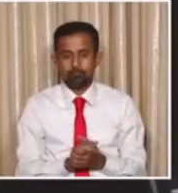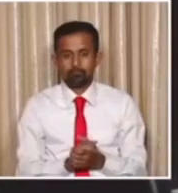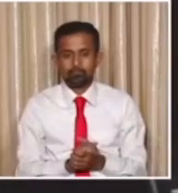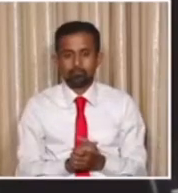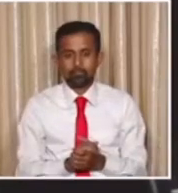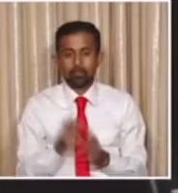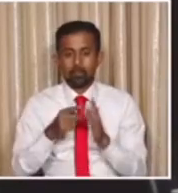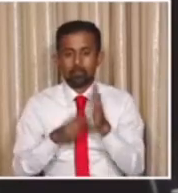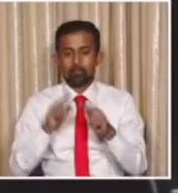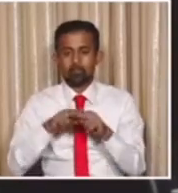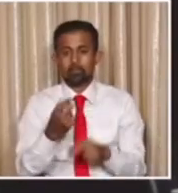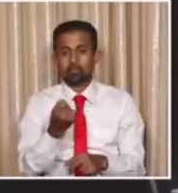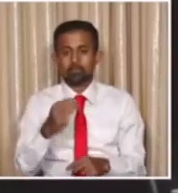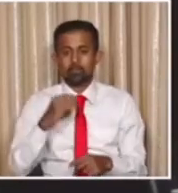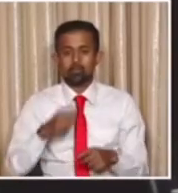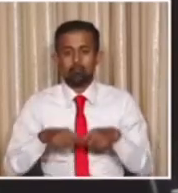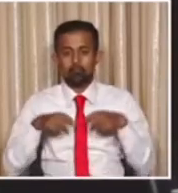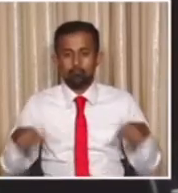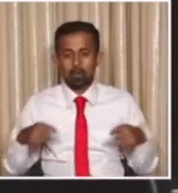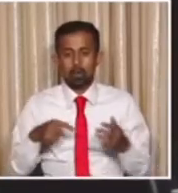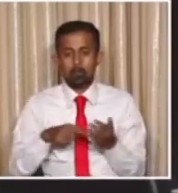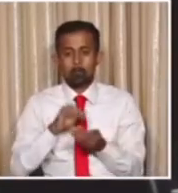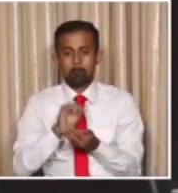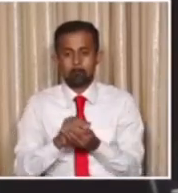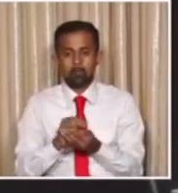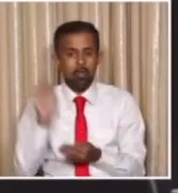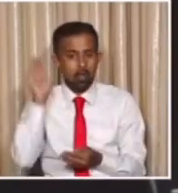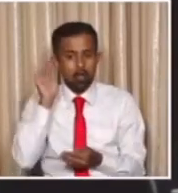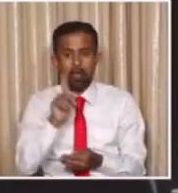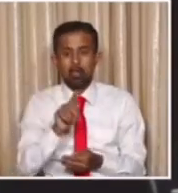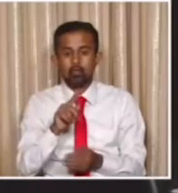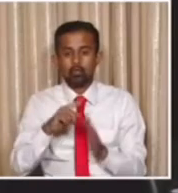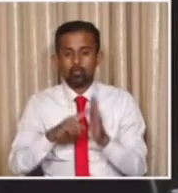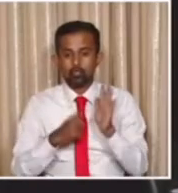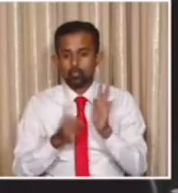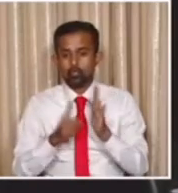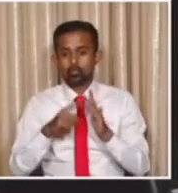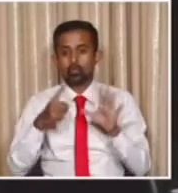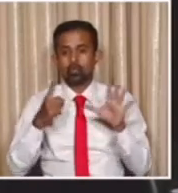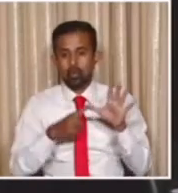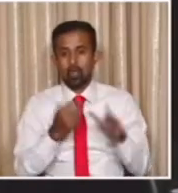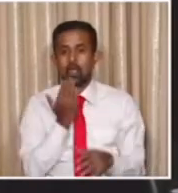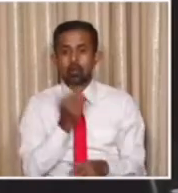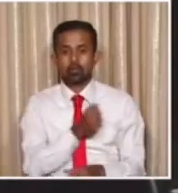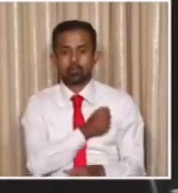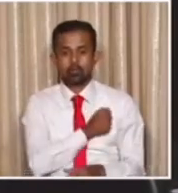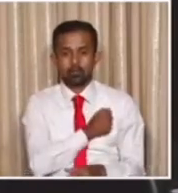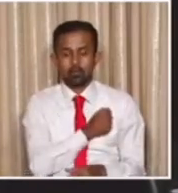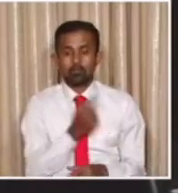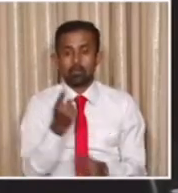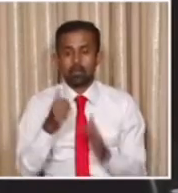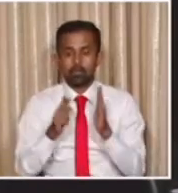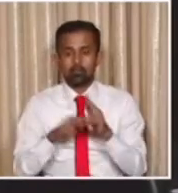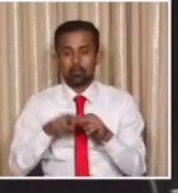මුල්‍ය අරමුදලෙන් දෙන සල්ලි ටික කොහොමද විහිදම් කරන්න කියලා මහා භාණ්ඩාගාරයට ඇවිල්ලා අහන්නේ කවුද ජූලියා තානාපතිතුමිය ඇමරිකාවේ ඒ කියන්නේ මුල්‍ය අරමුදල